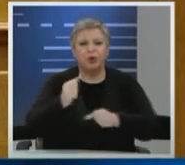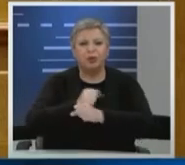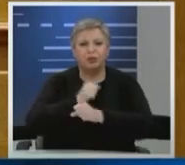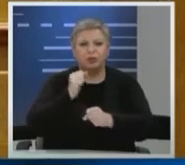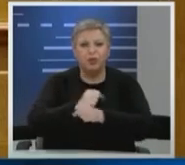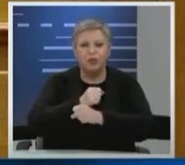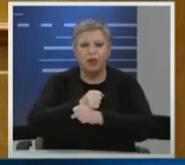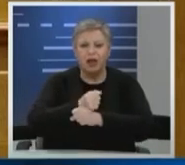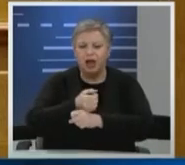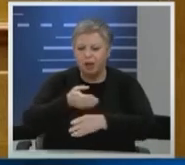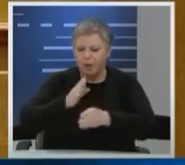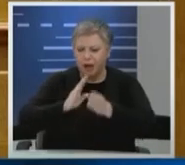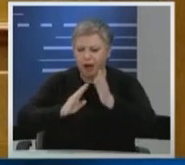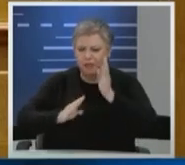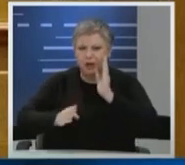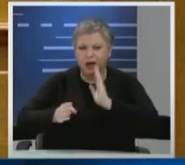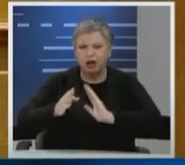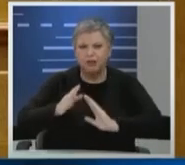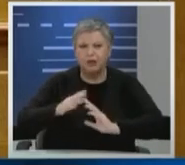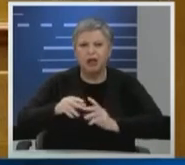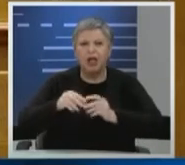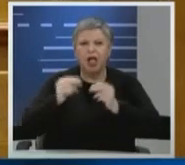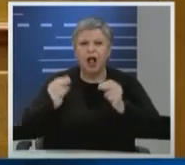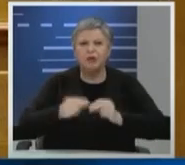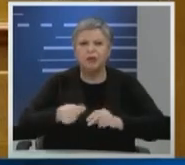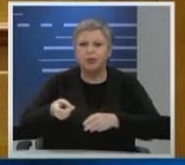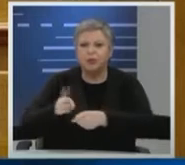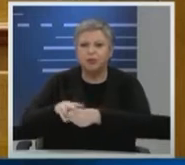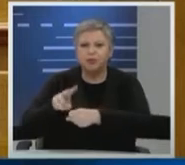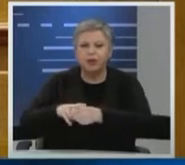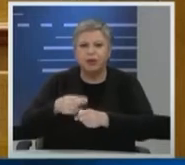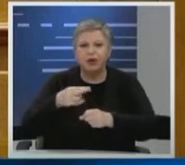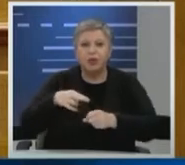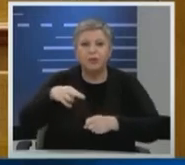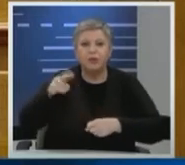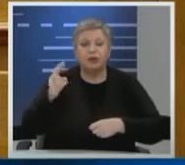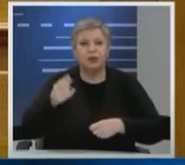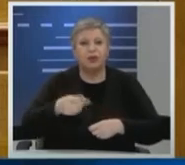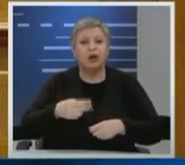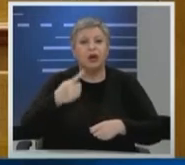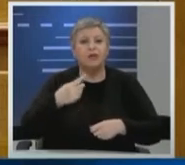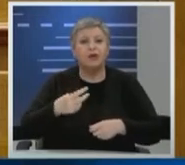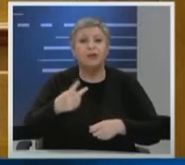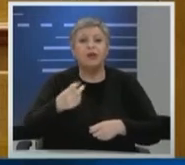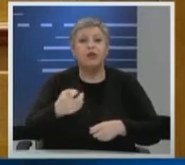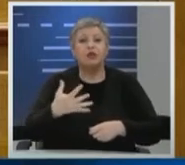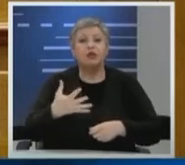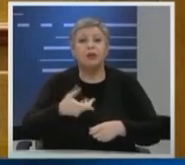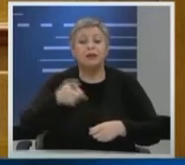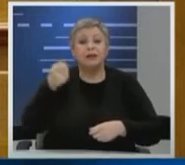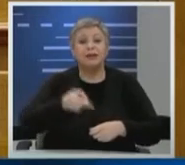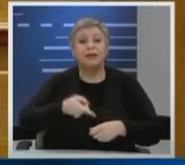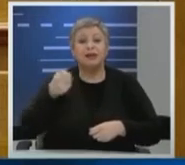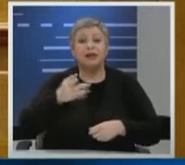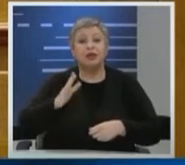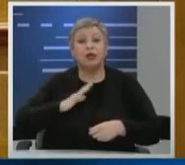το 2017 το 25%, το 25% των εργαζόμενων να αμείβεται με